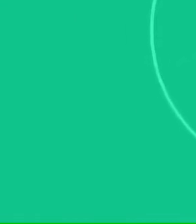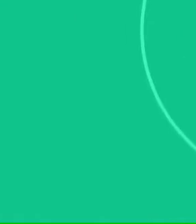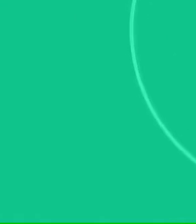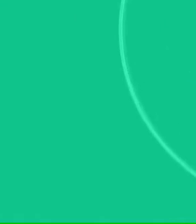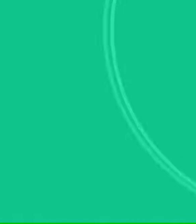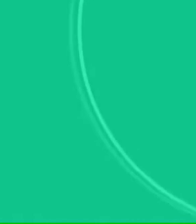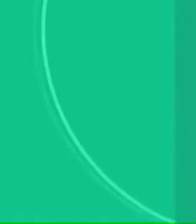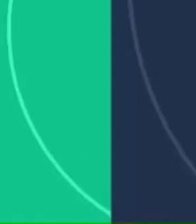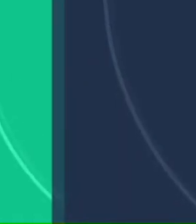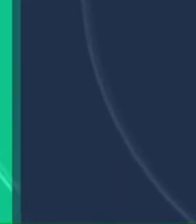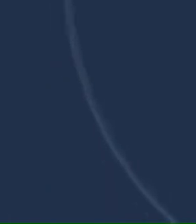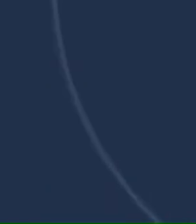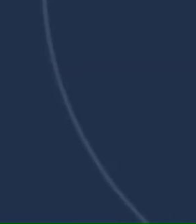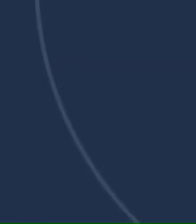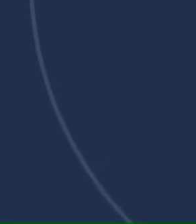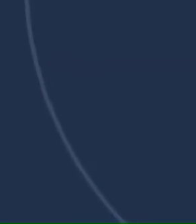Музика